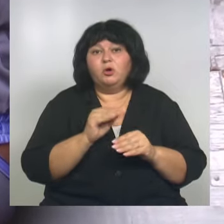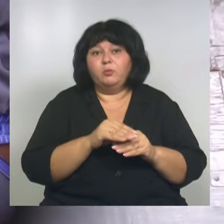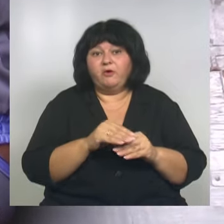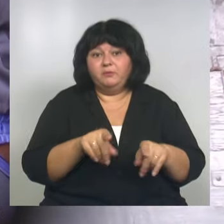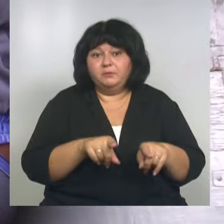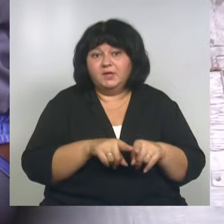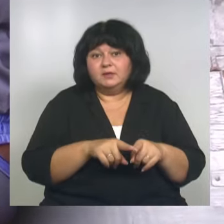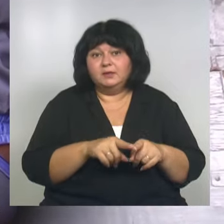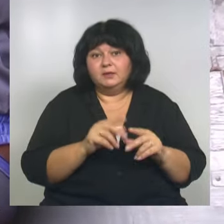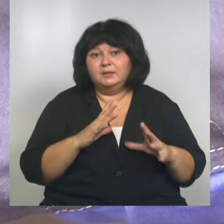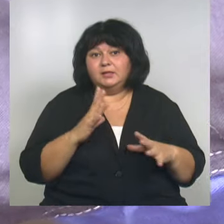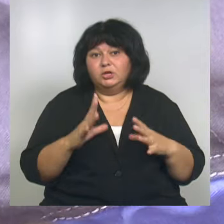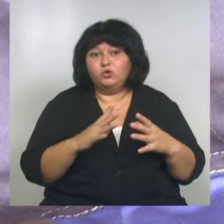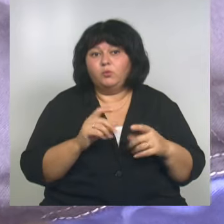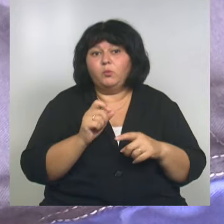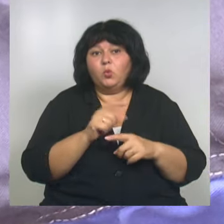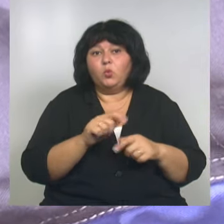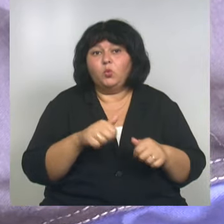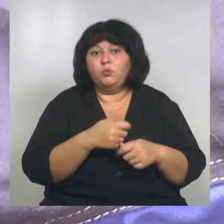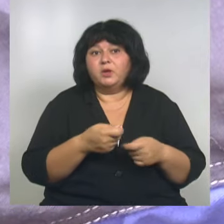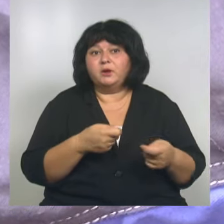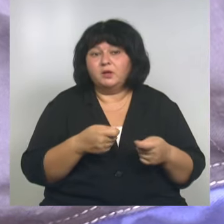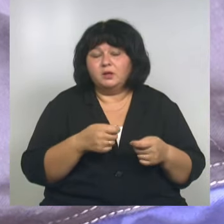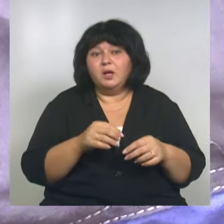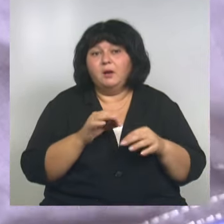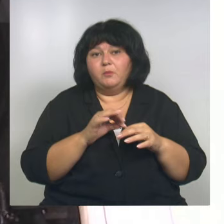подобные тренировки по поручению губернатора проводят по